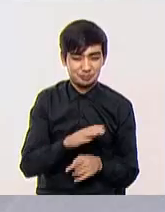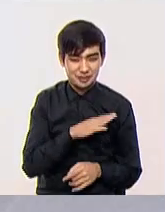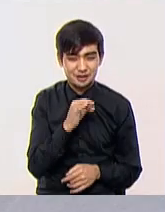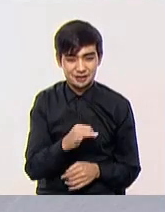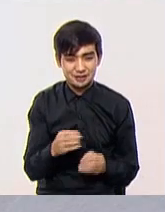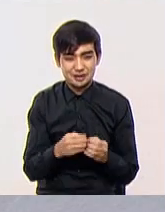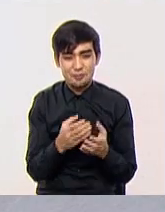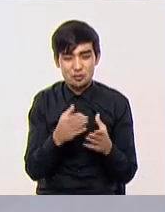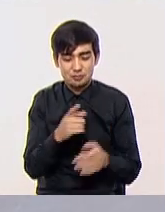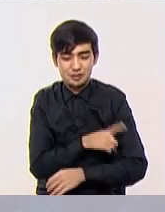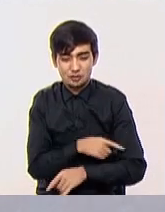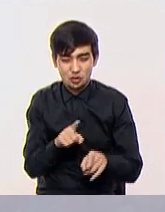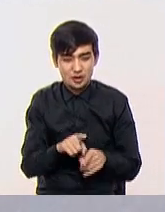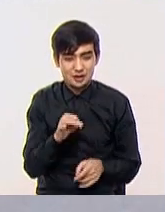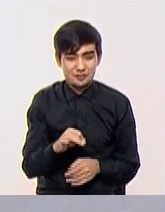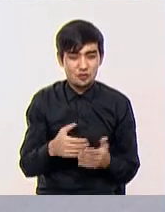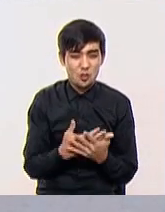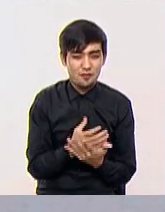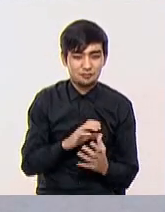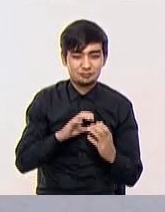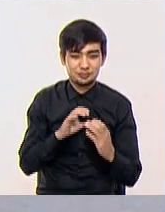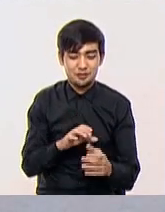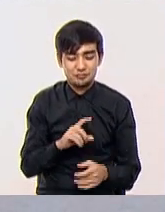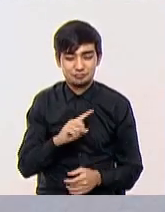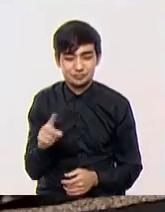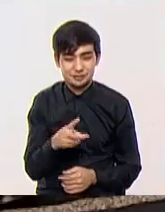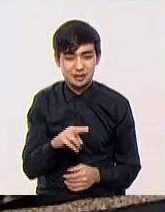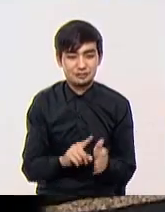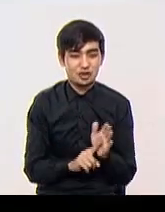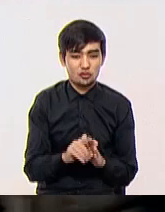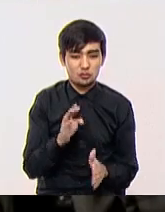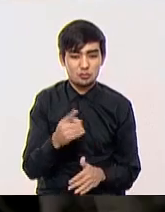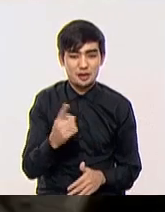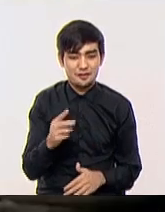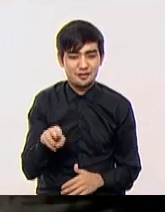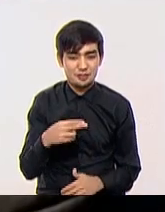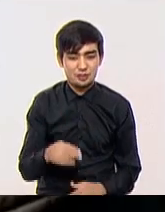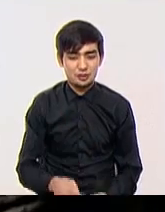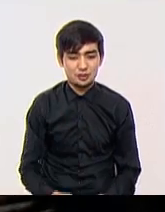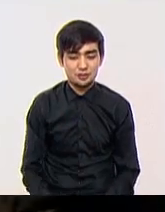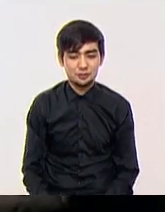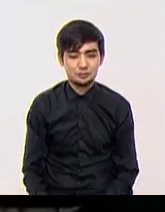пациентами 10-й поликлиники, а транспорт до нового медучреждения должны запустить с 1 декабря.